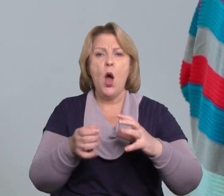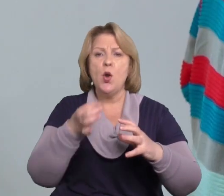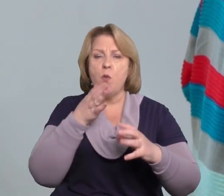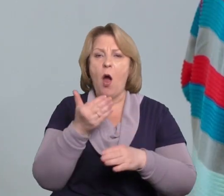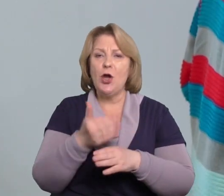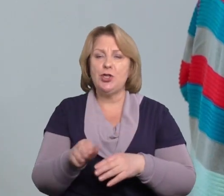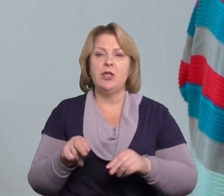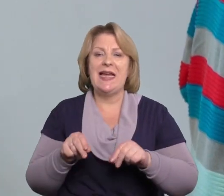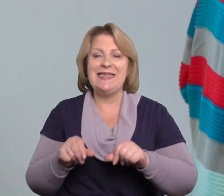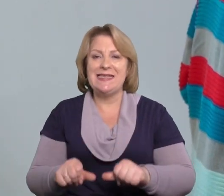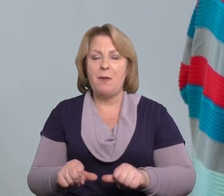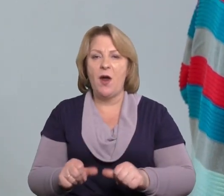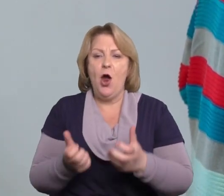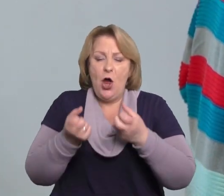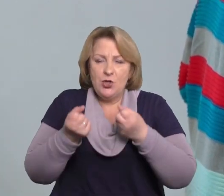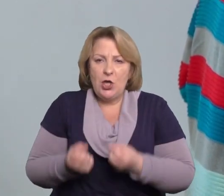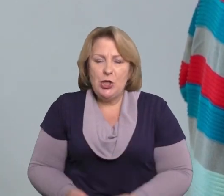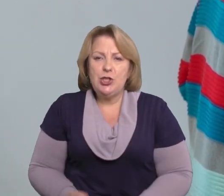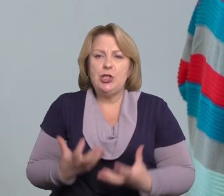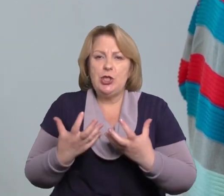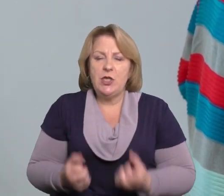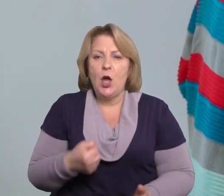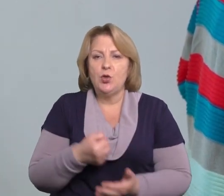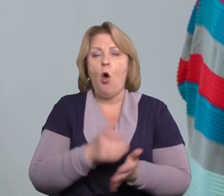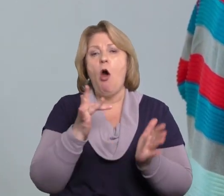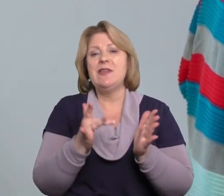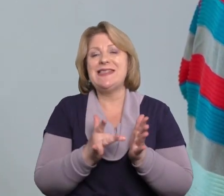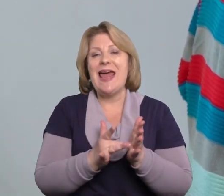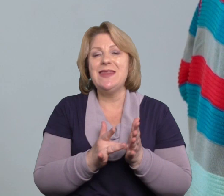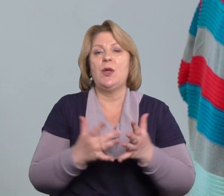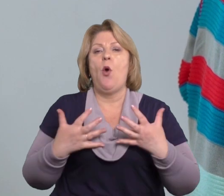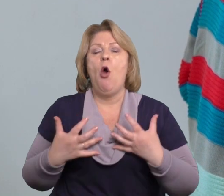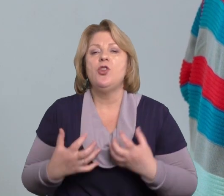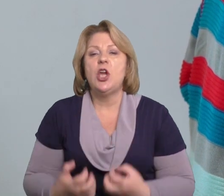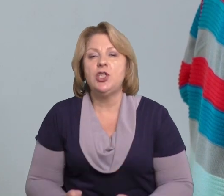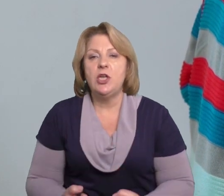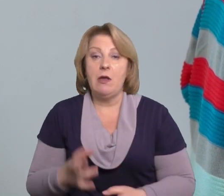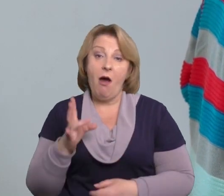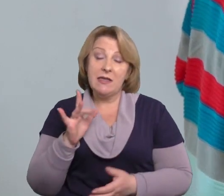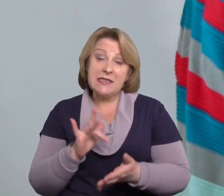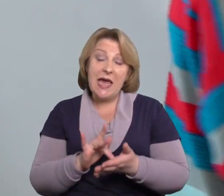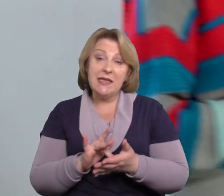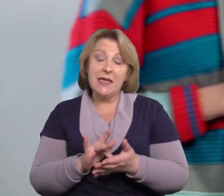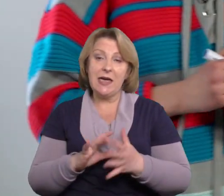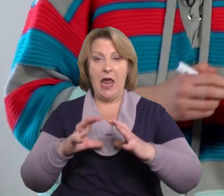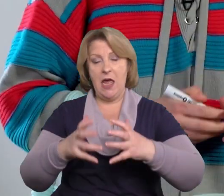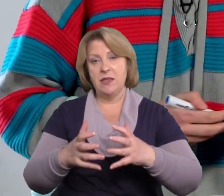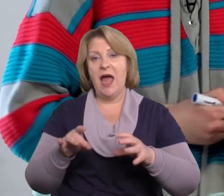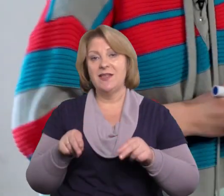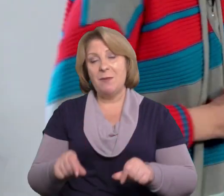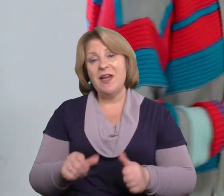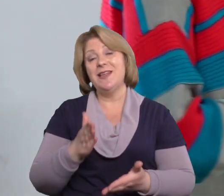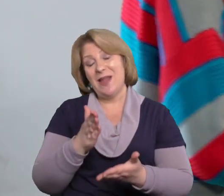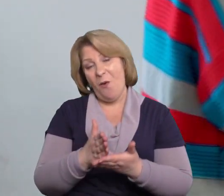Землі, вона тяжіє до центру тяжіння. Центр тяжіння Землі знаходиться в її